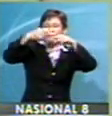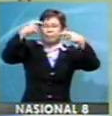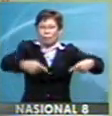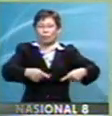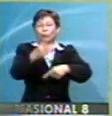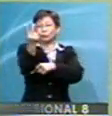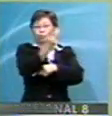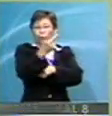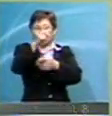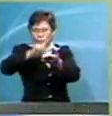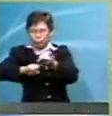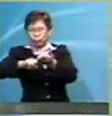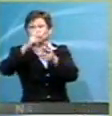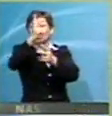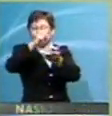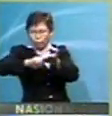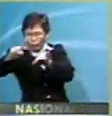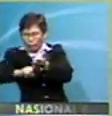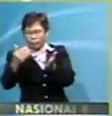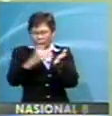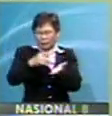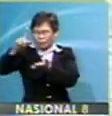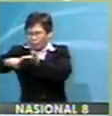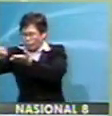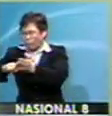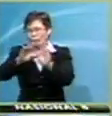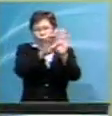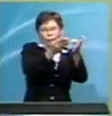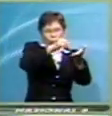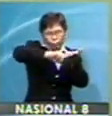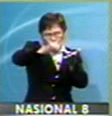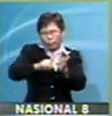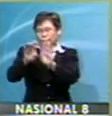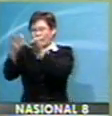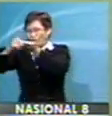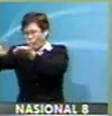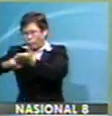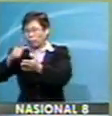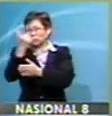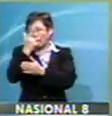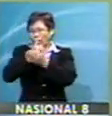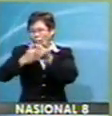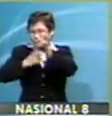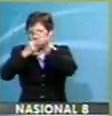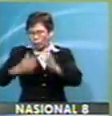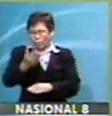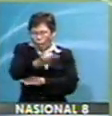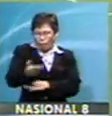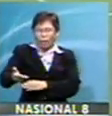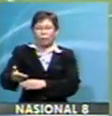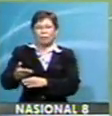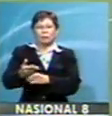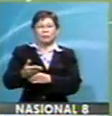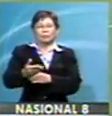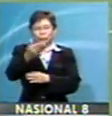dua lapisan pemeriksaan akan dilakukan di pintu masuk stadium bagi mengelakkan penyokong membawa barang terlarang termasuk